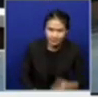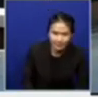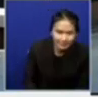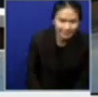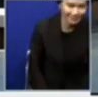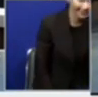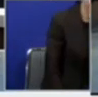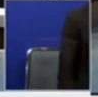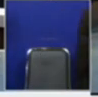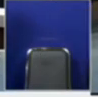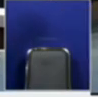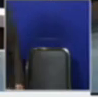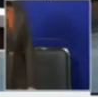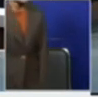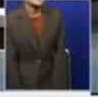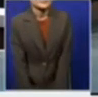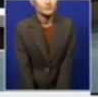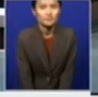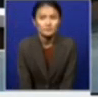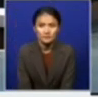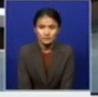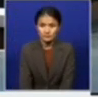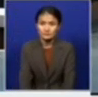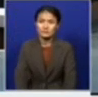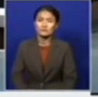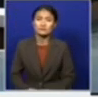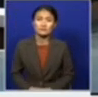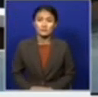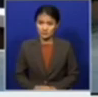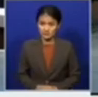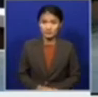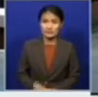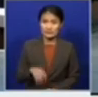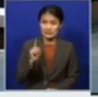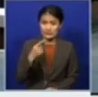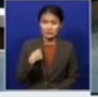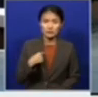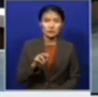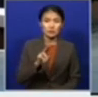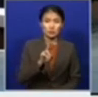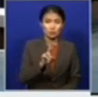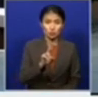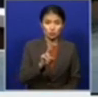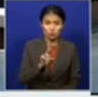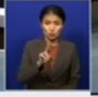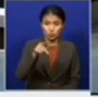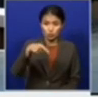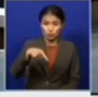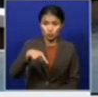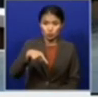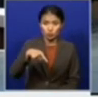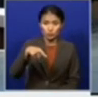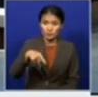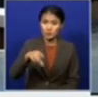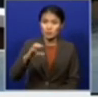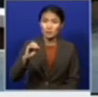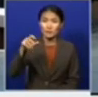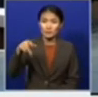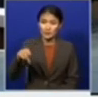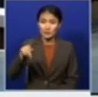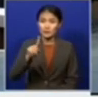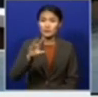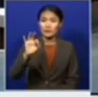มอนุสัญญาพันธุ์พืชใหม่หรือ UPOP 1991ซึ่งในประเด็นนี้ค่ะหลายภาคส่วนยังแสดงความกังว